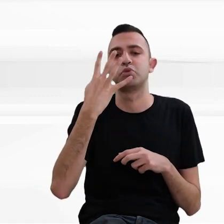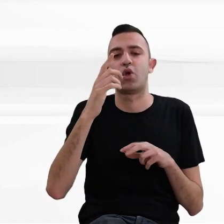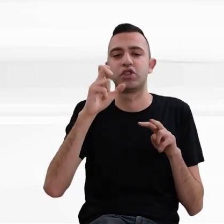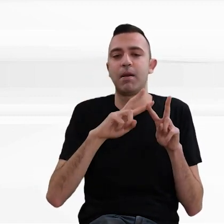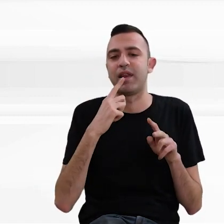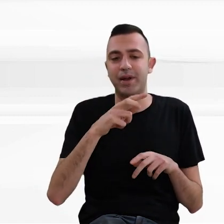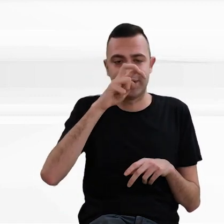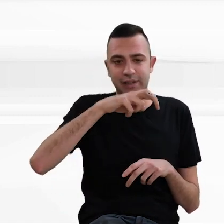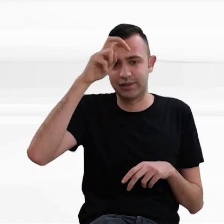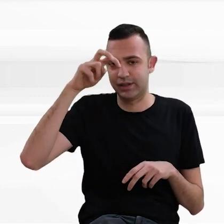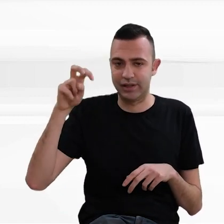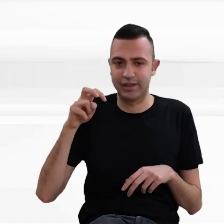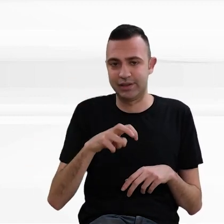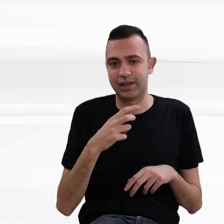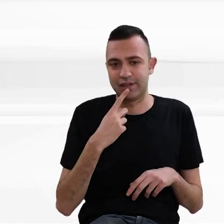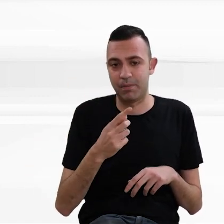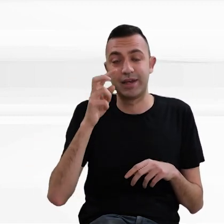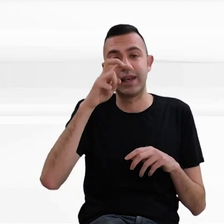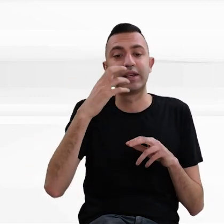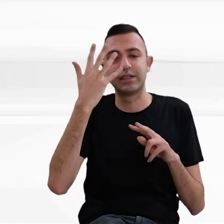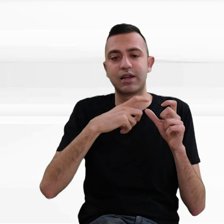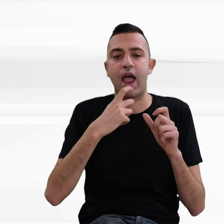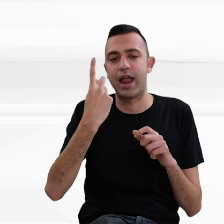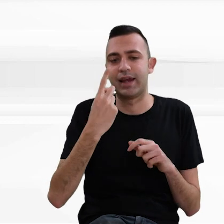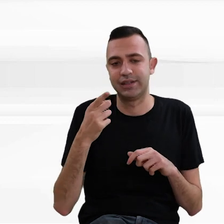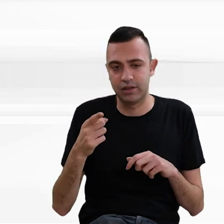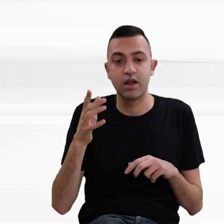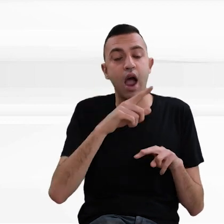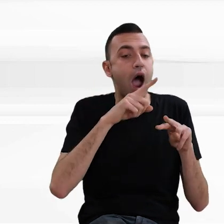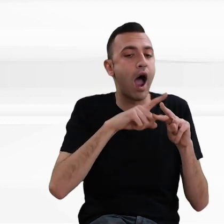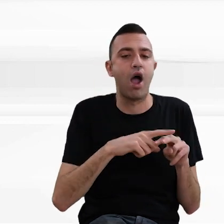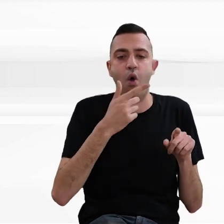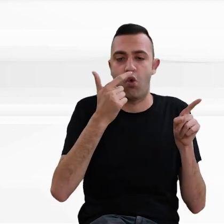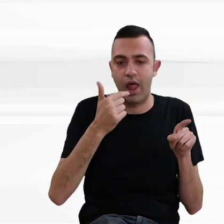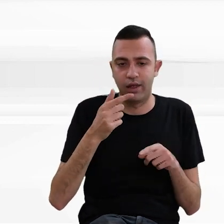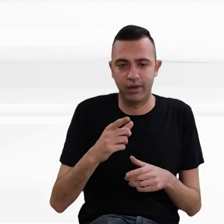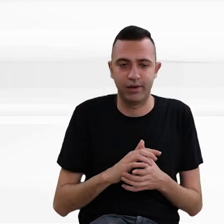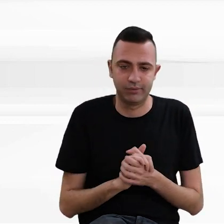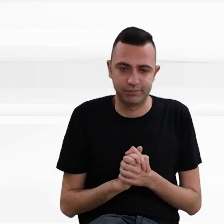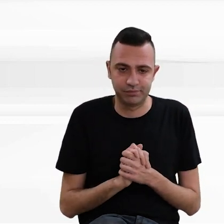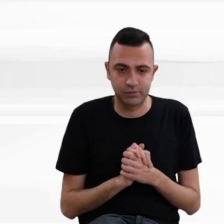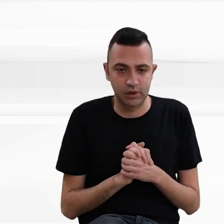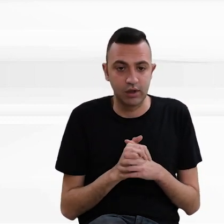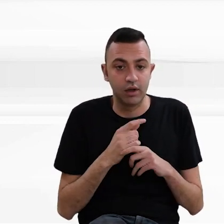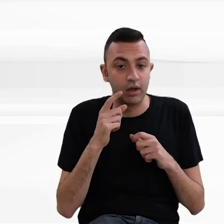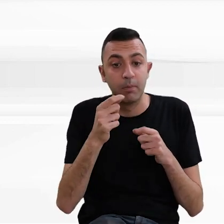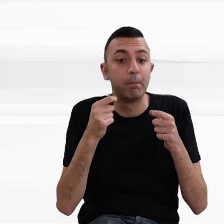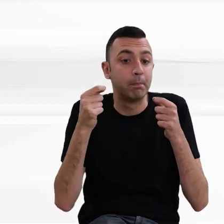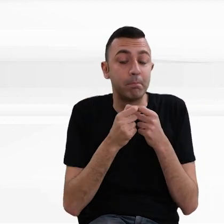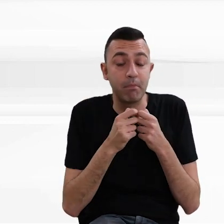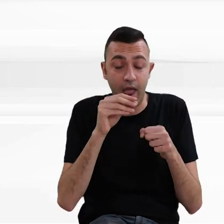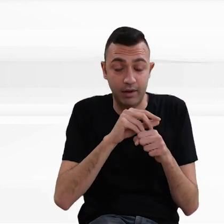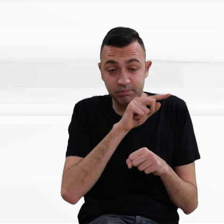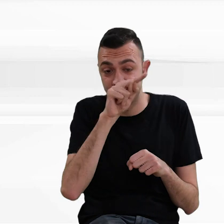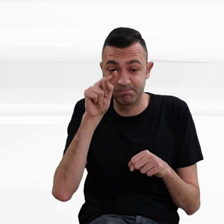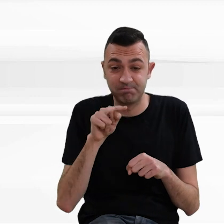64 çıkar bunu da bulduk an alanda 16 bu gelin beyin bir karenin bir kenar uzunluğu